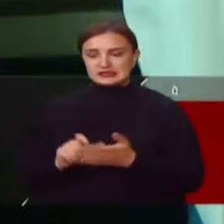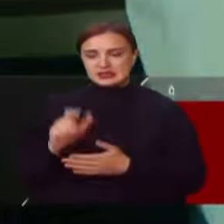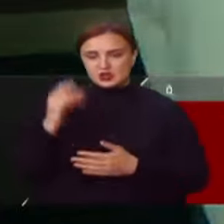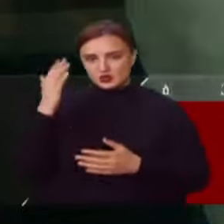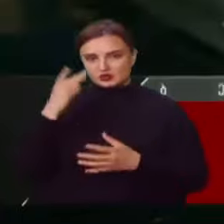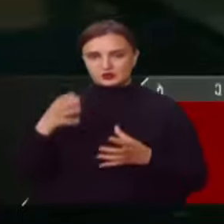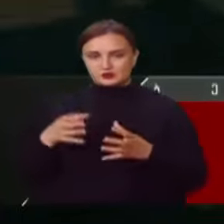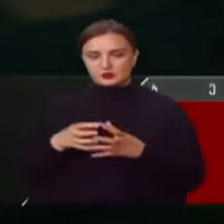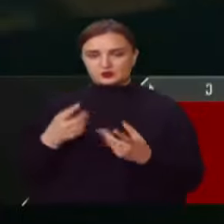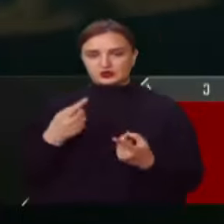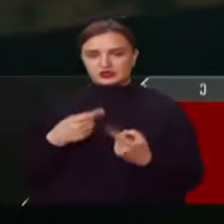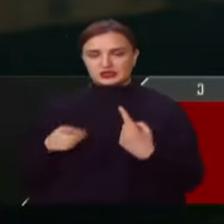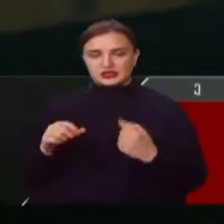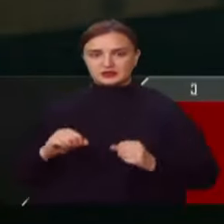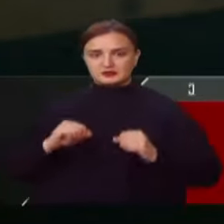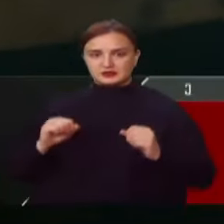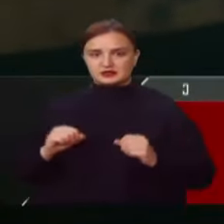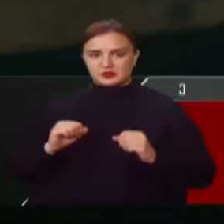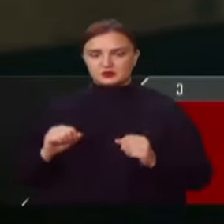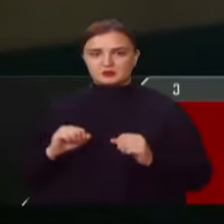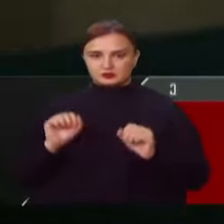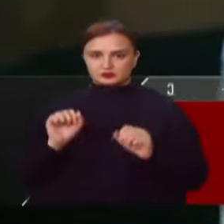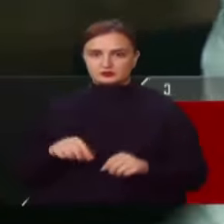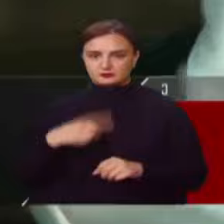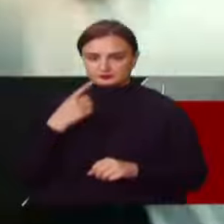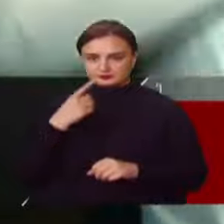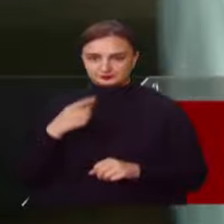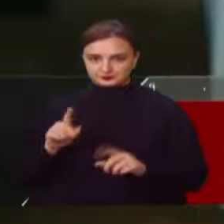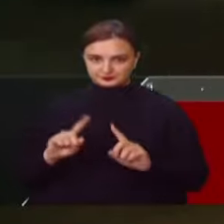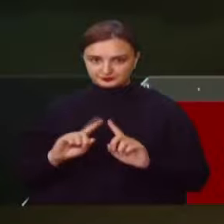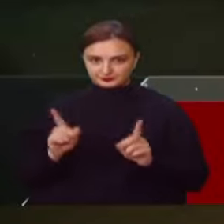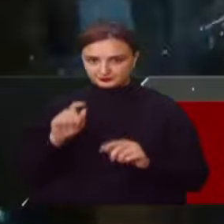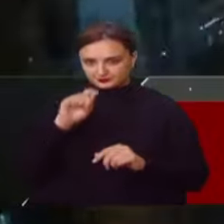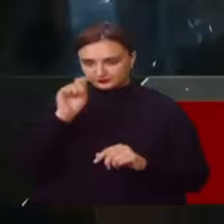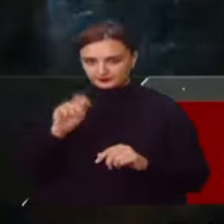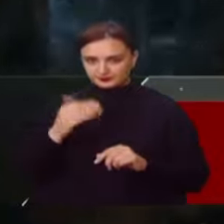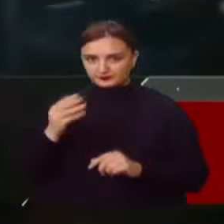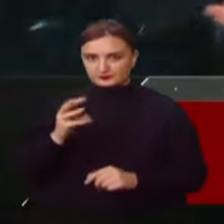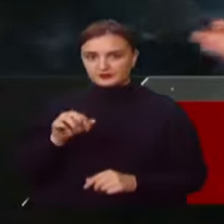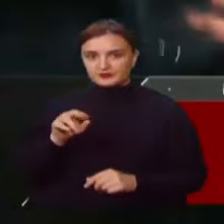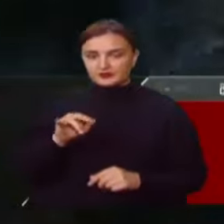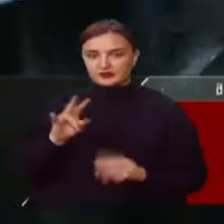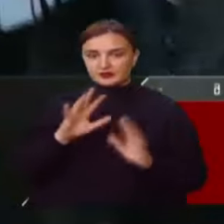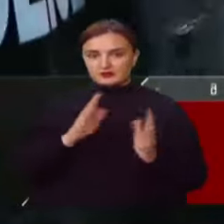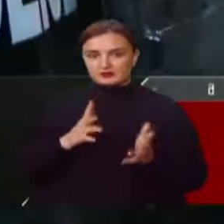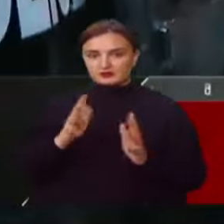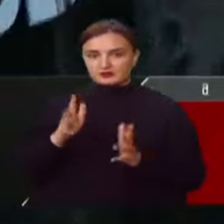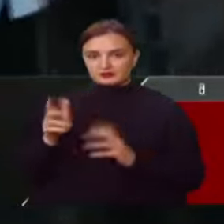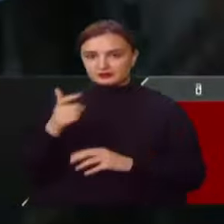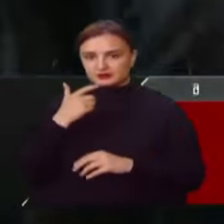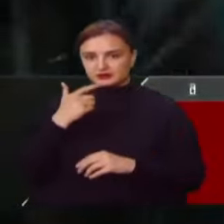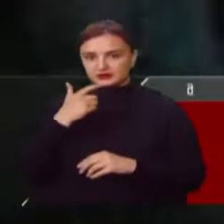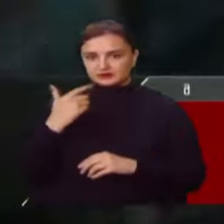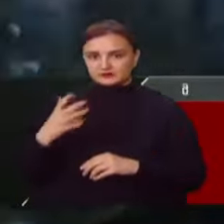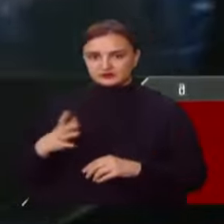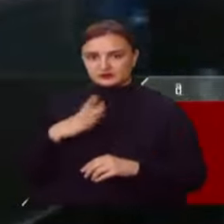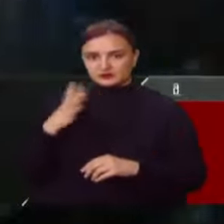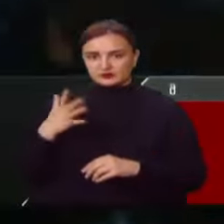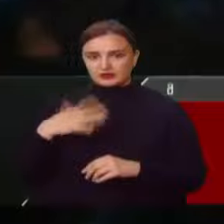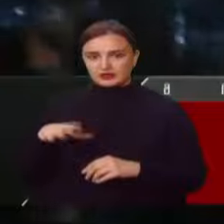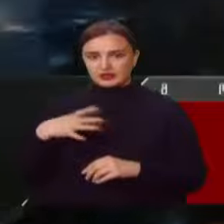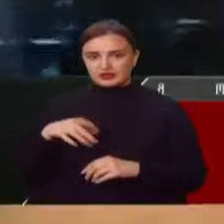გუნდში რადიკალიზაციის მცდელობებს არ გამორიცხავენ. მით უფრო უკრაინული მაიდნის მოვლენებში მიხეილ სააკაშვილისა და ყოფილი